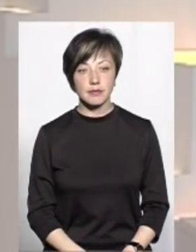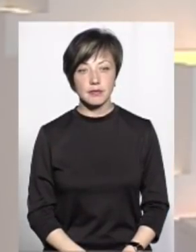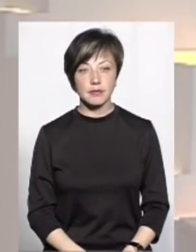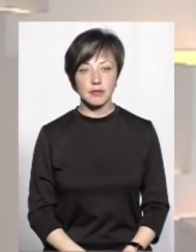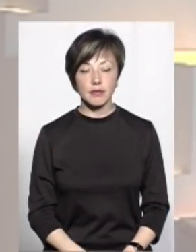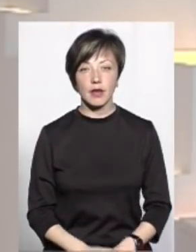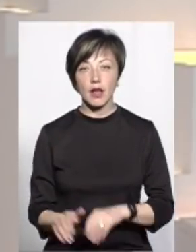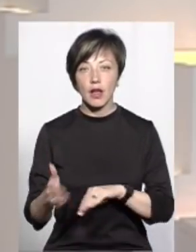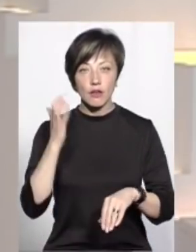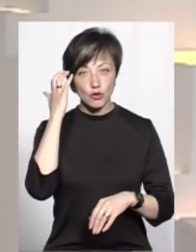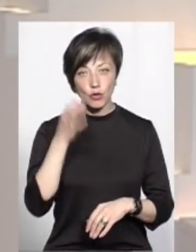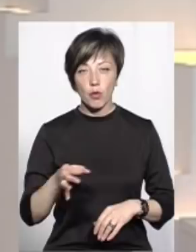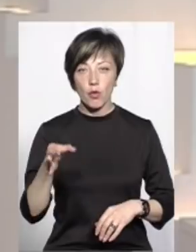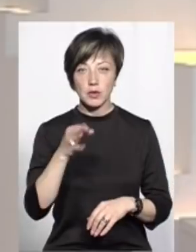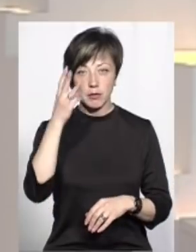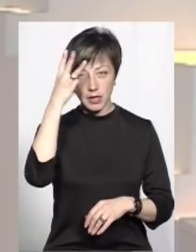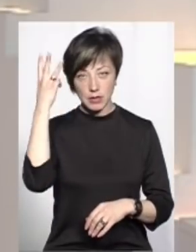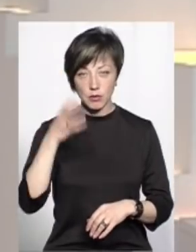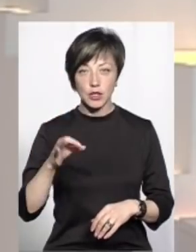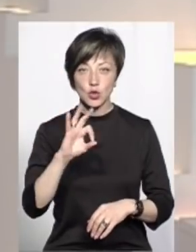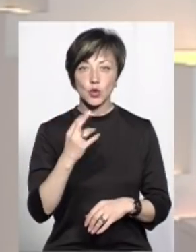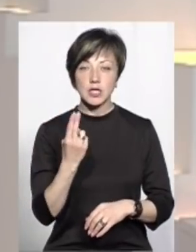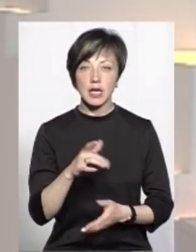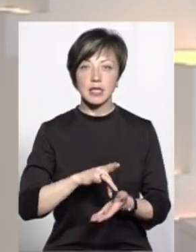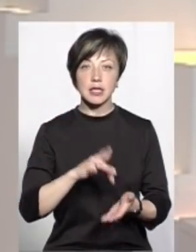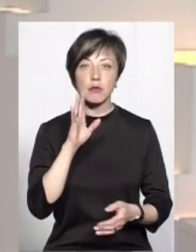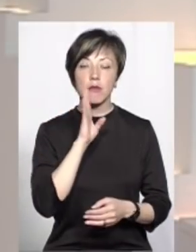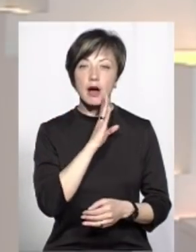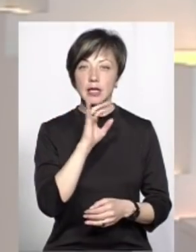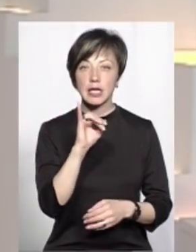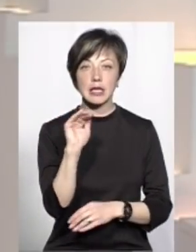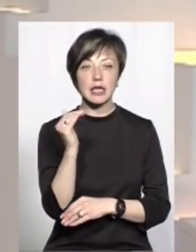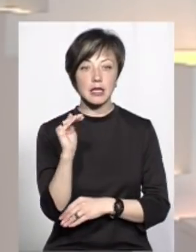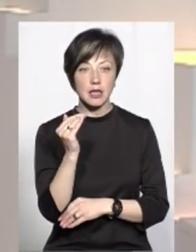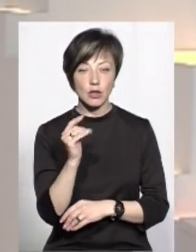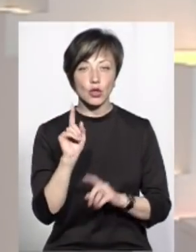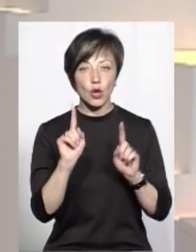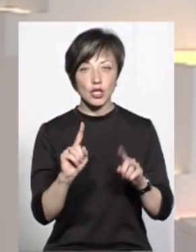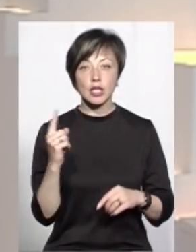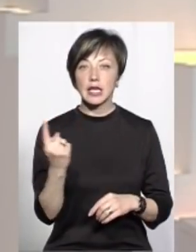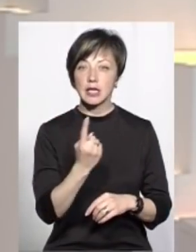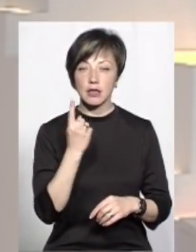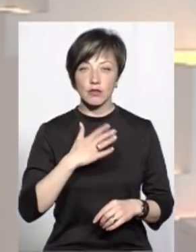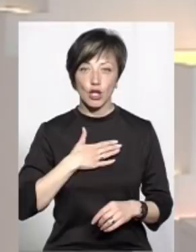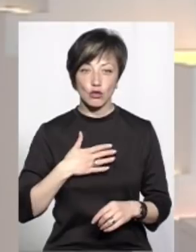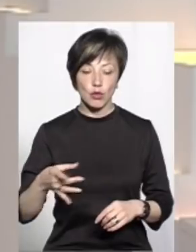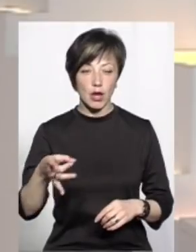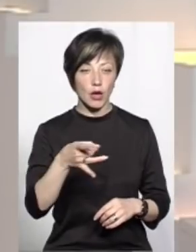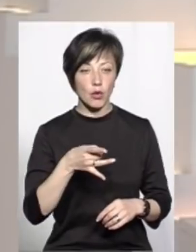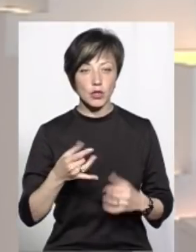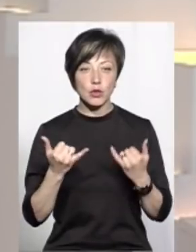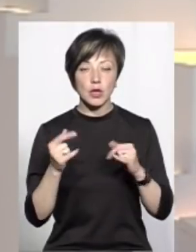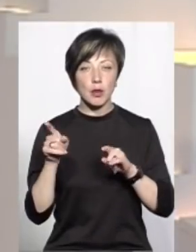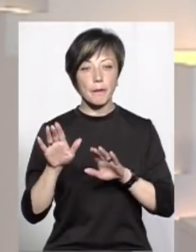Чорному острові функціонує Хмельницький обласний соціальний центр матері і дитині. До речі, єдиний в нашому регіоні. І сьогодні